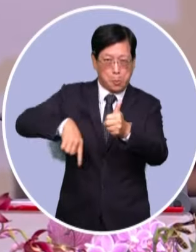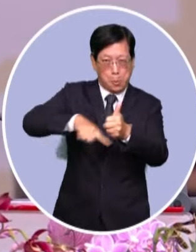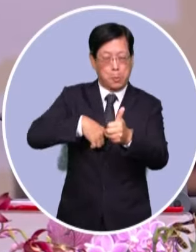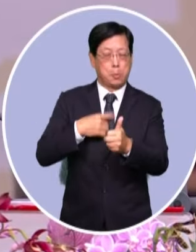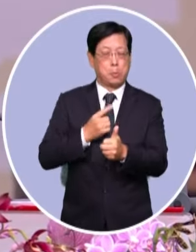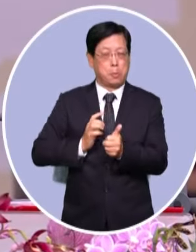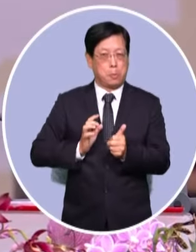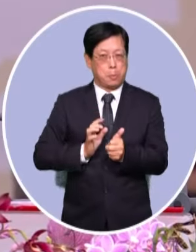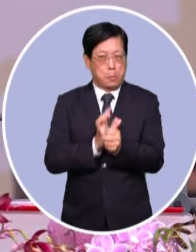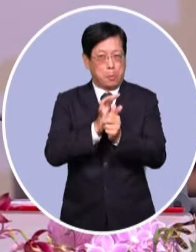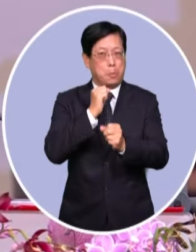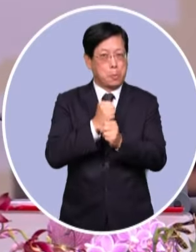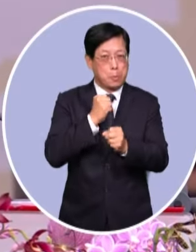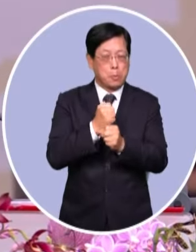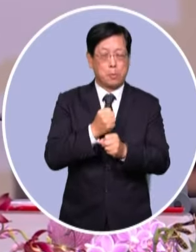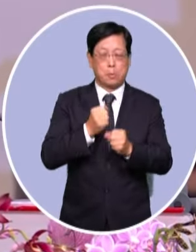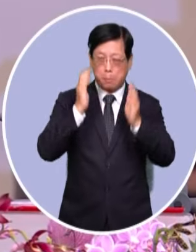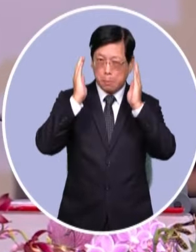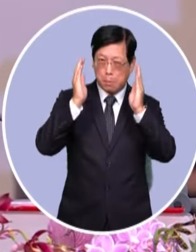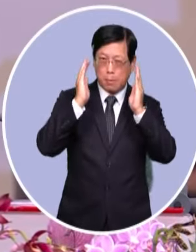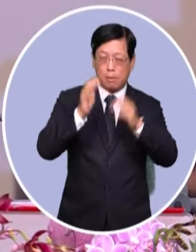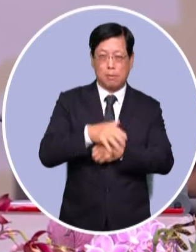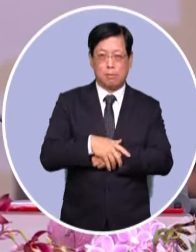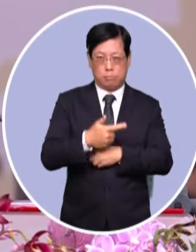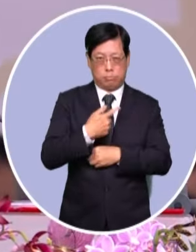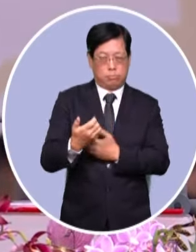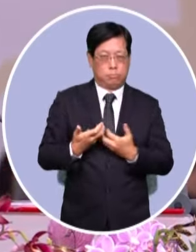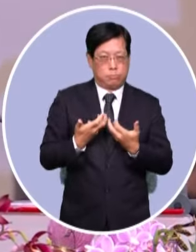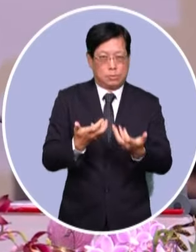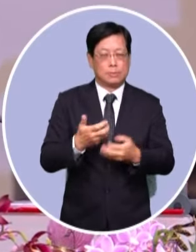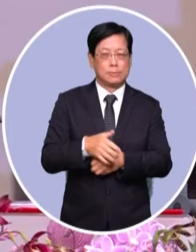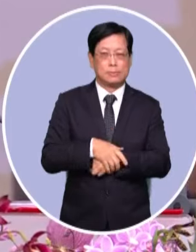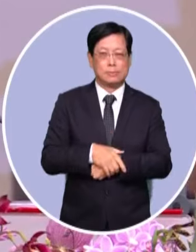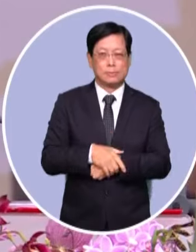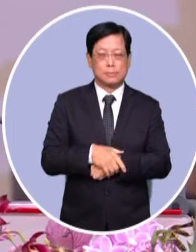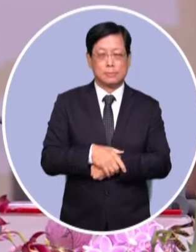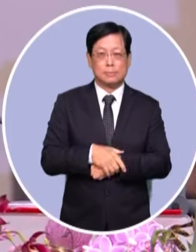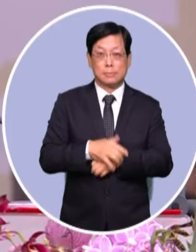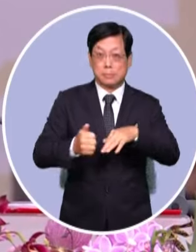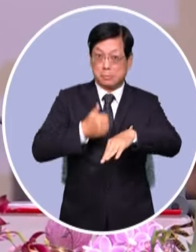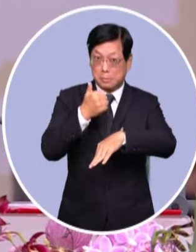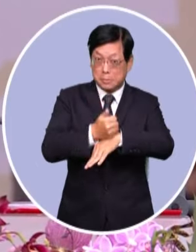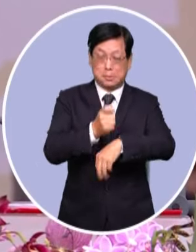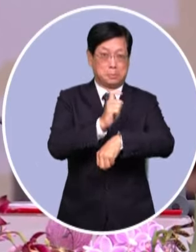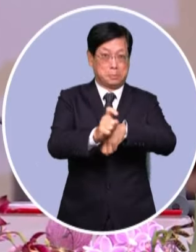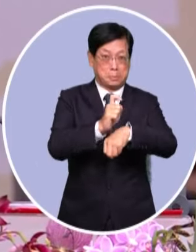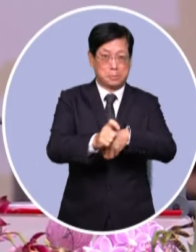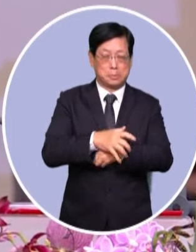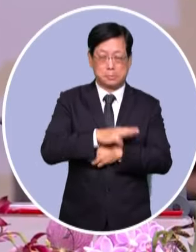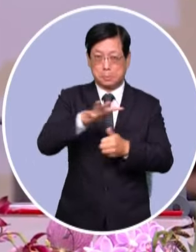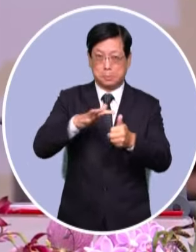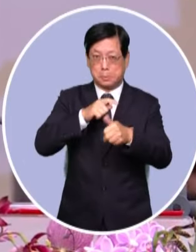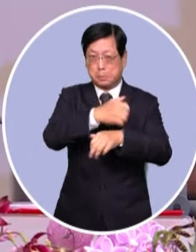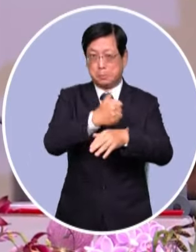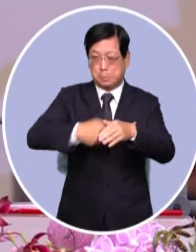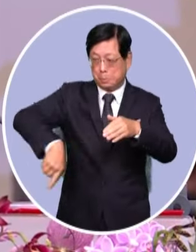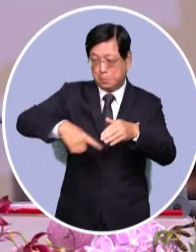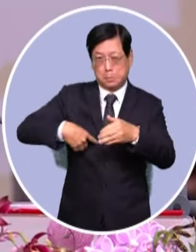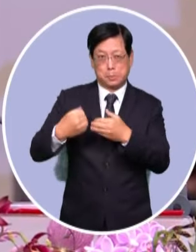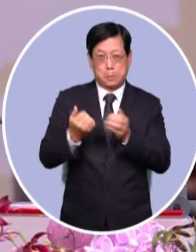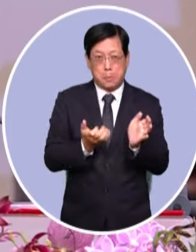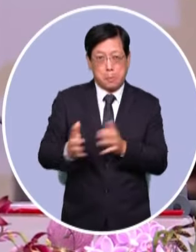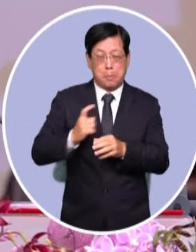伴真的是认真的努力的付出，台上10分钟，台下